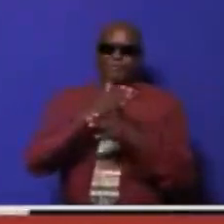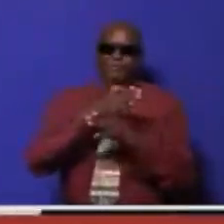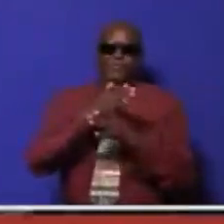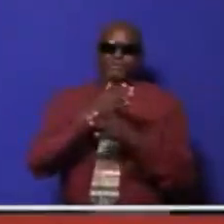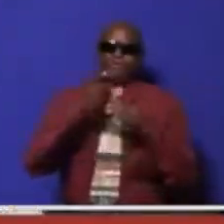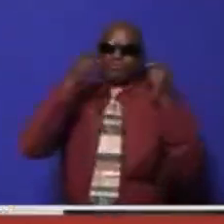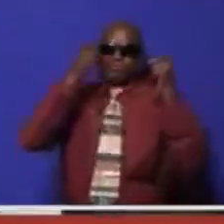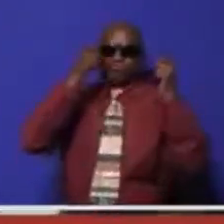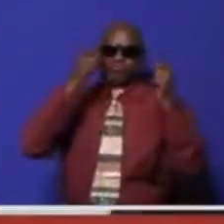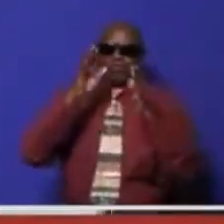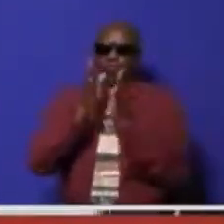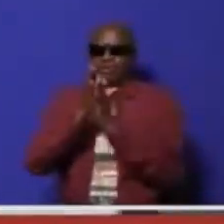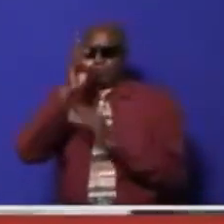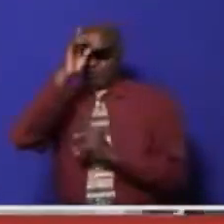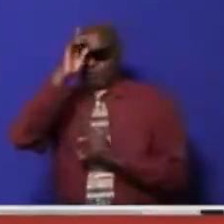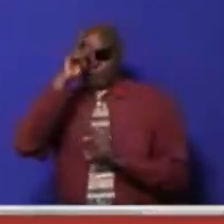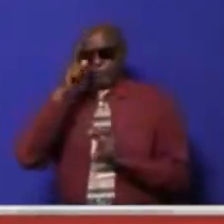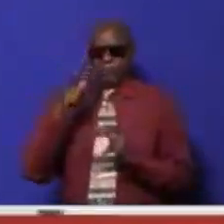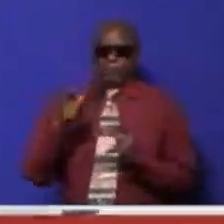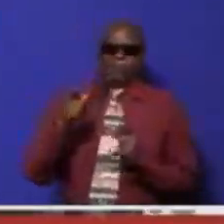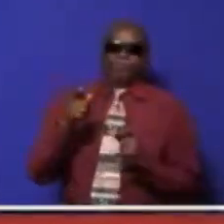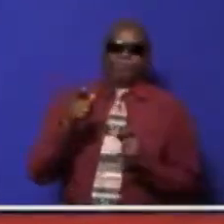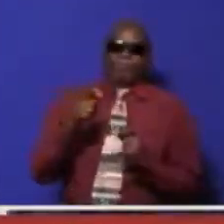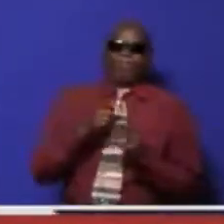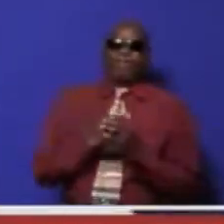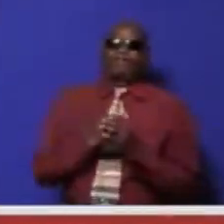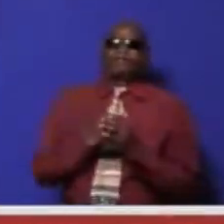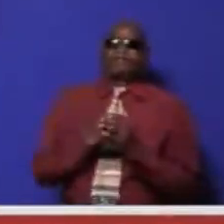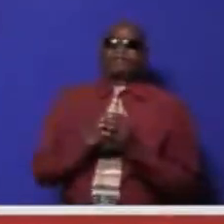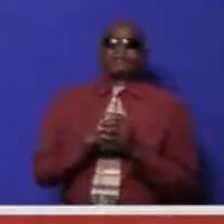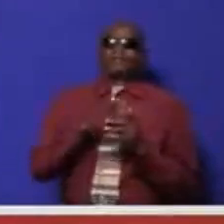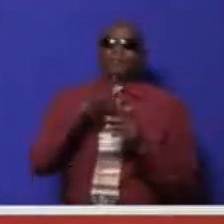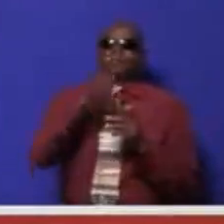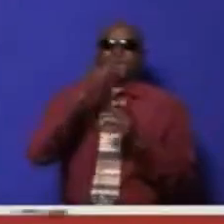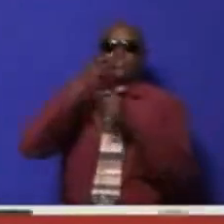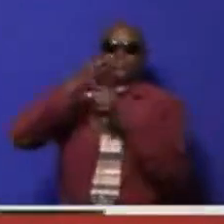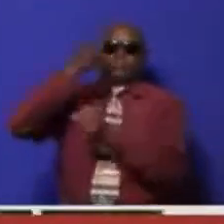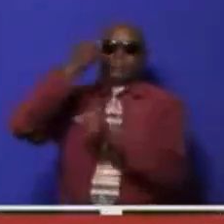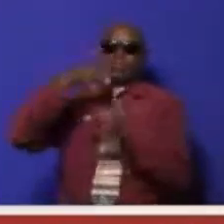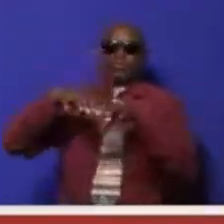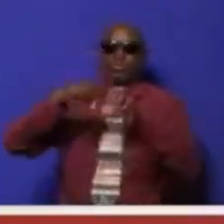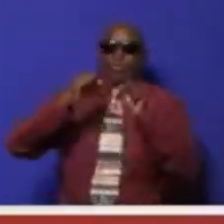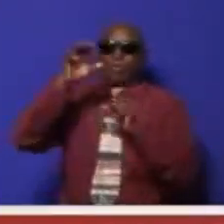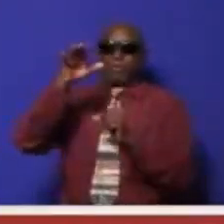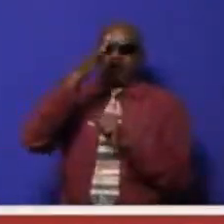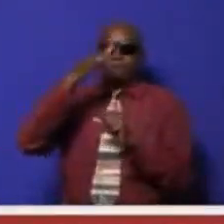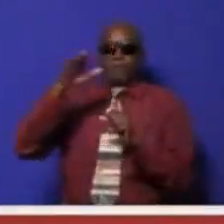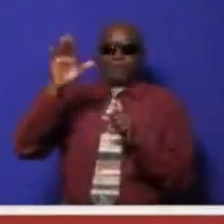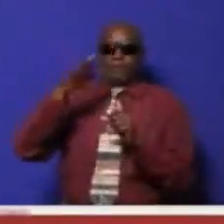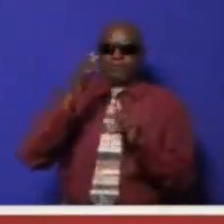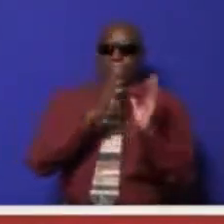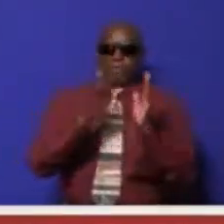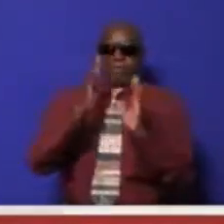Haya yanajiri siku tatu tu baada ya kundi la wanaharakati chini ya mwavuli wa Occupy Parliament lililoandaa maandamano